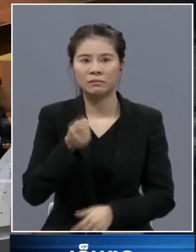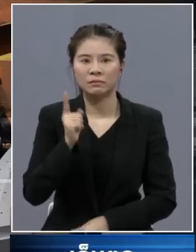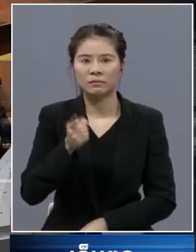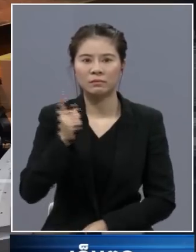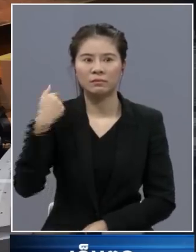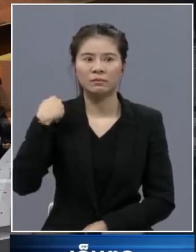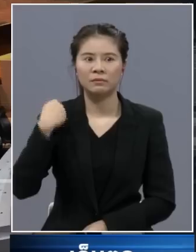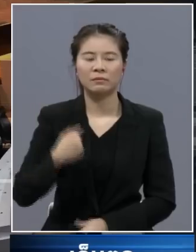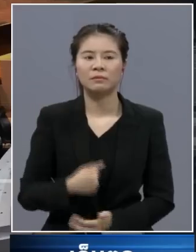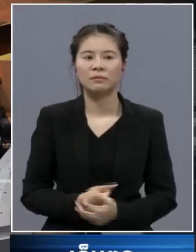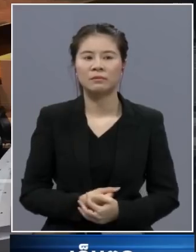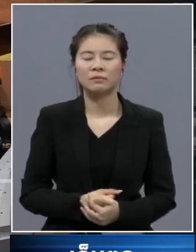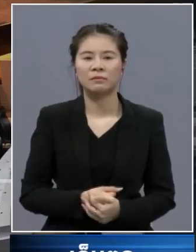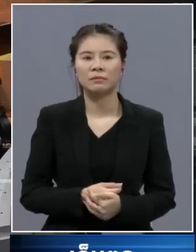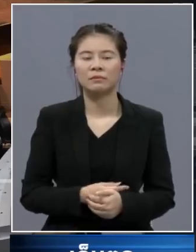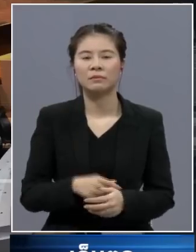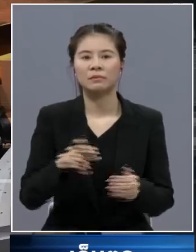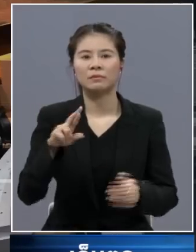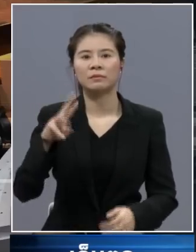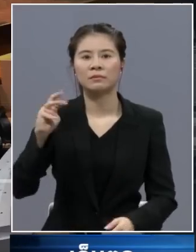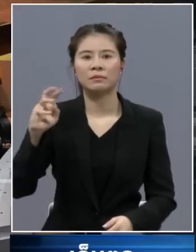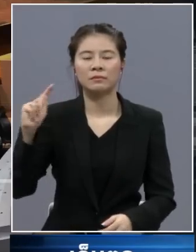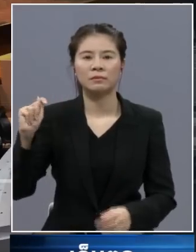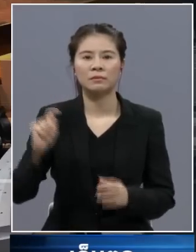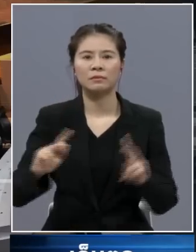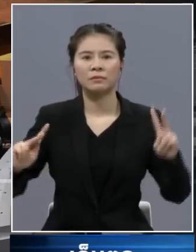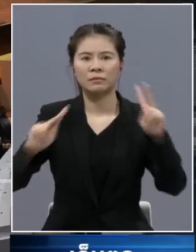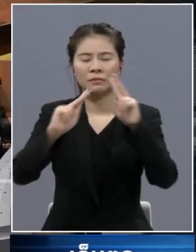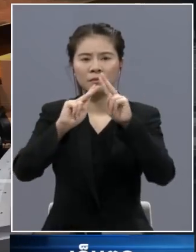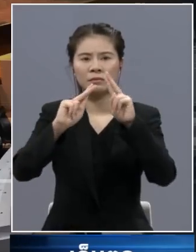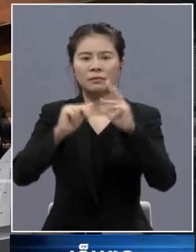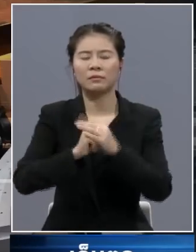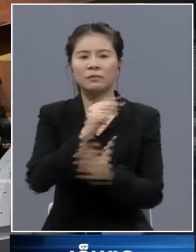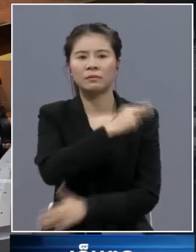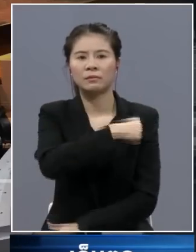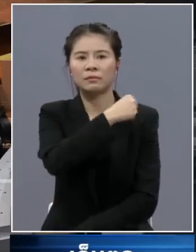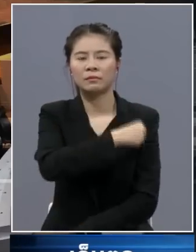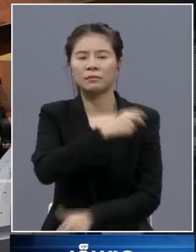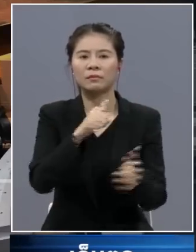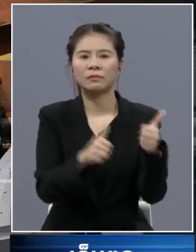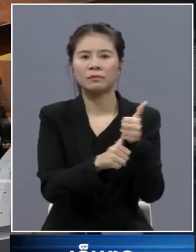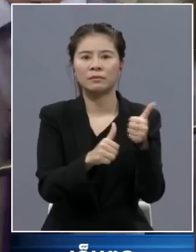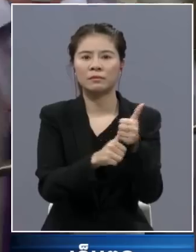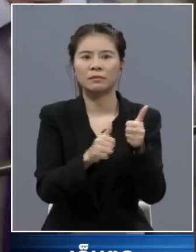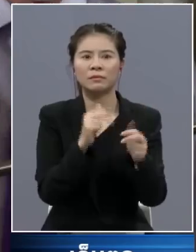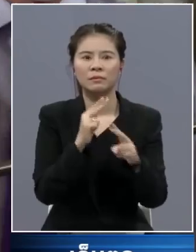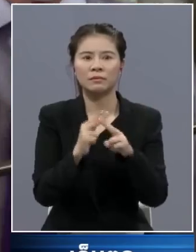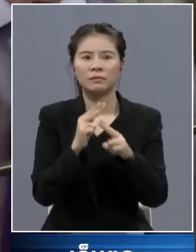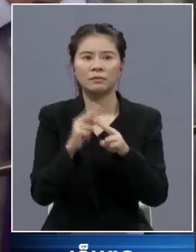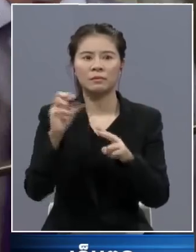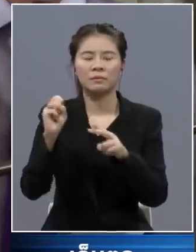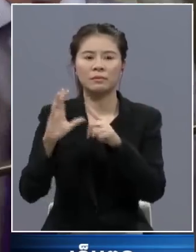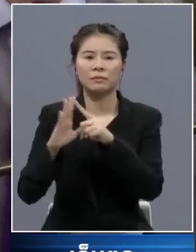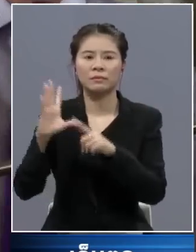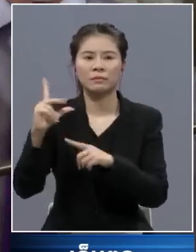ก็ยังเคยเป็นรัฐมนตรีช่วยว่าการกระทรวงสาธารณสุขในรัฐบาลนางสาวยิ่งลักษณ์ชินวัตรด้วยนะ คนนึงอะครับคุณสุชาติตันเจริญนะครับอันนี้ผ่านการ